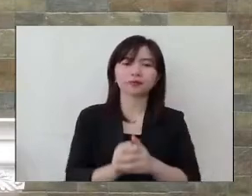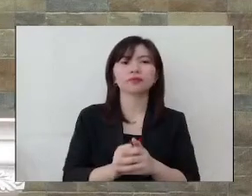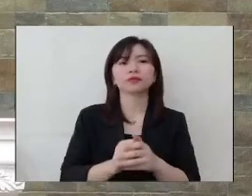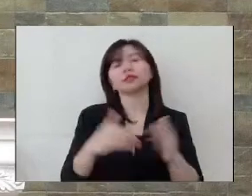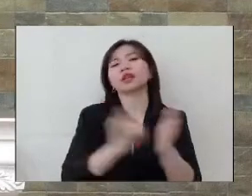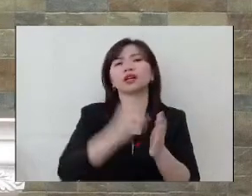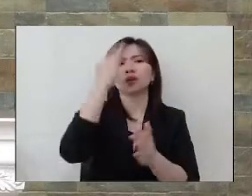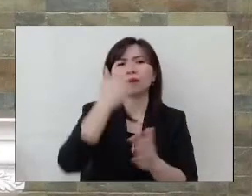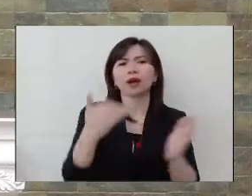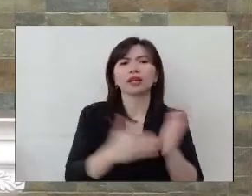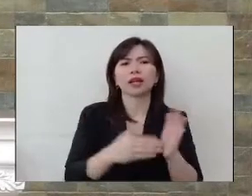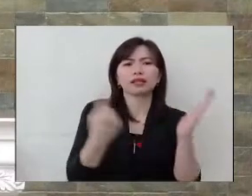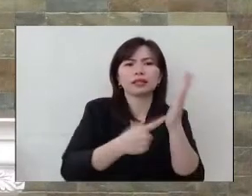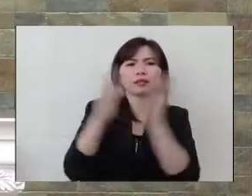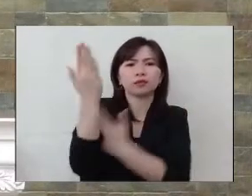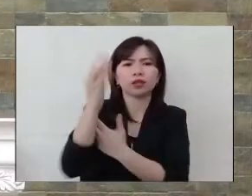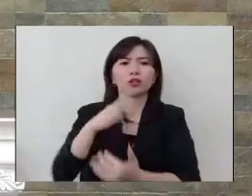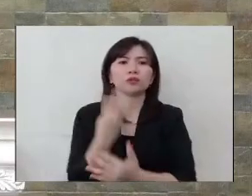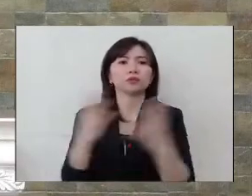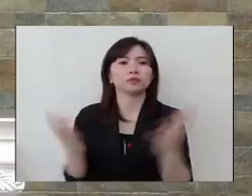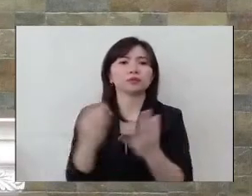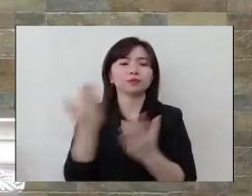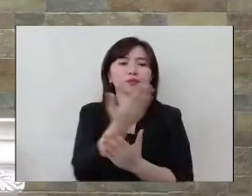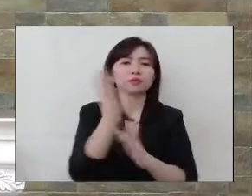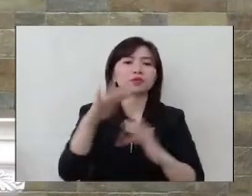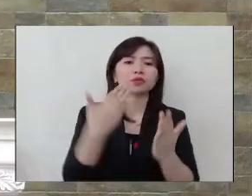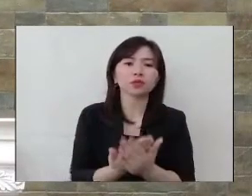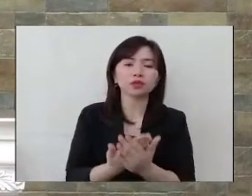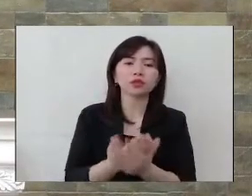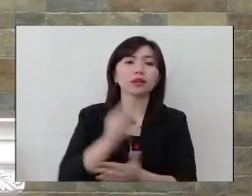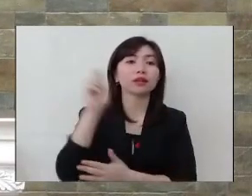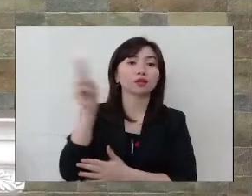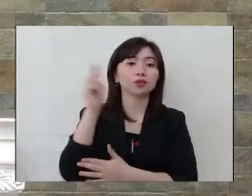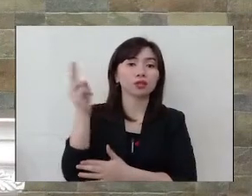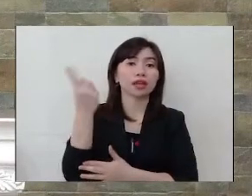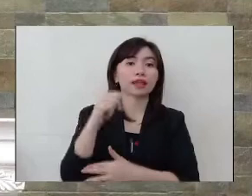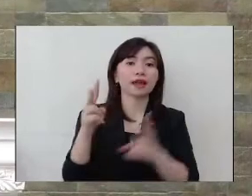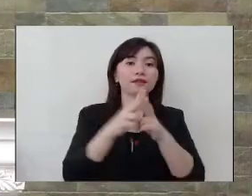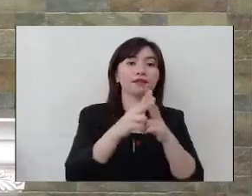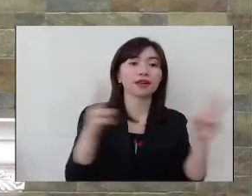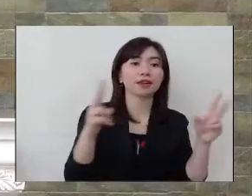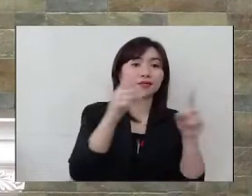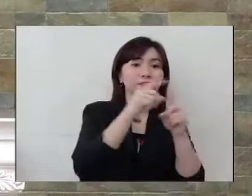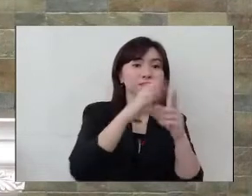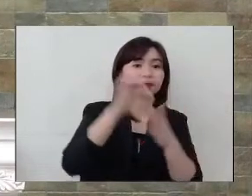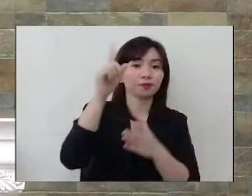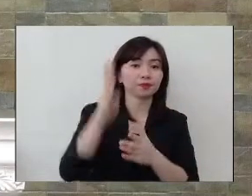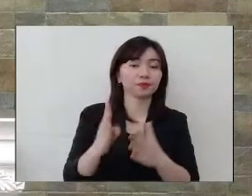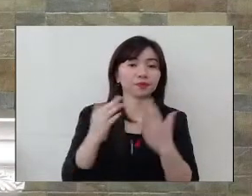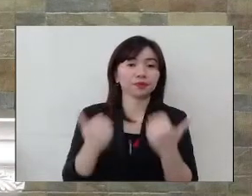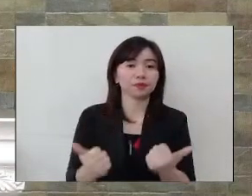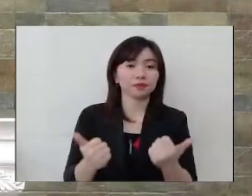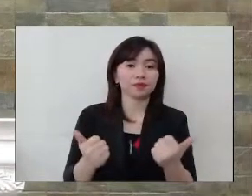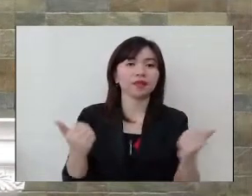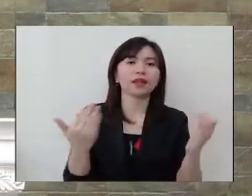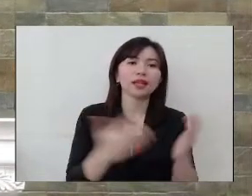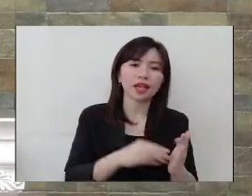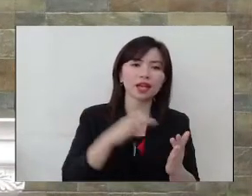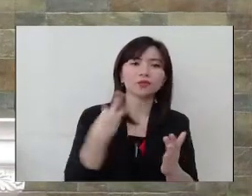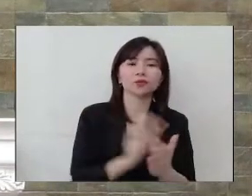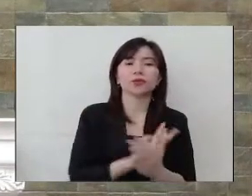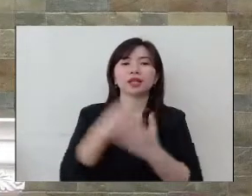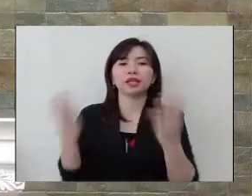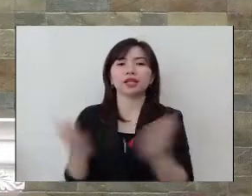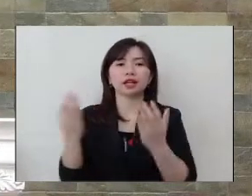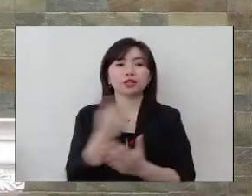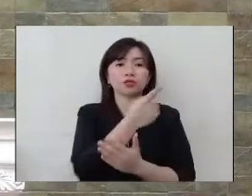this morning, let me encourage you, young people, using the very word of God. Let me encourage you this